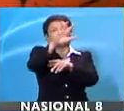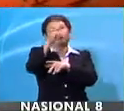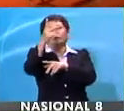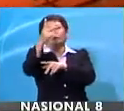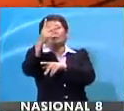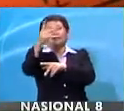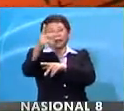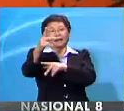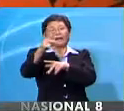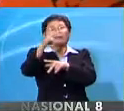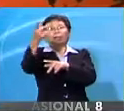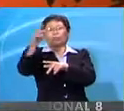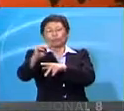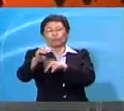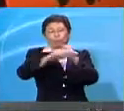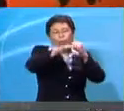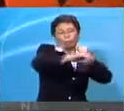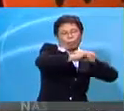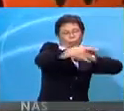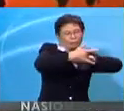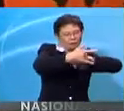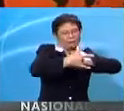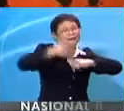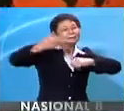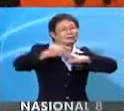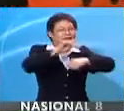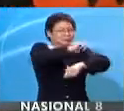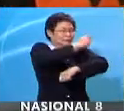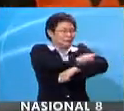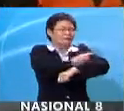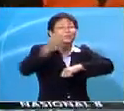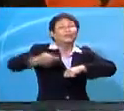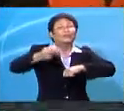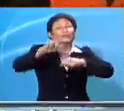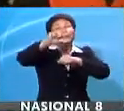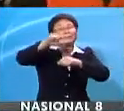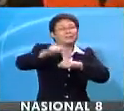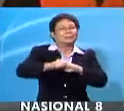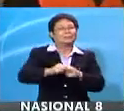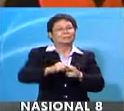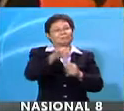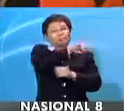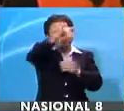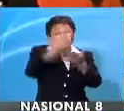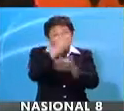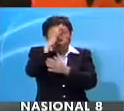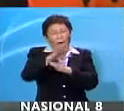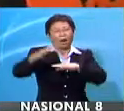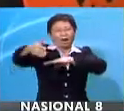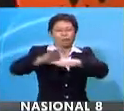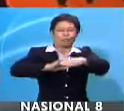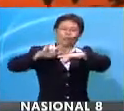km untuk mempromosikan tenaga hijau Green Energy. Pesawat inovatif tersebut akan melalui Laut Arab ke